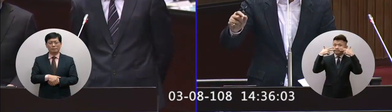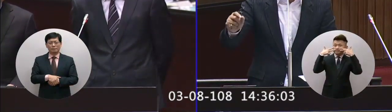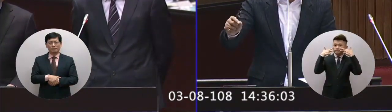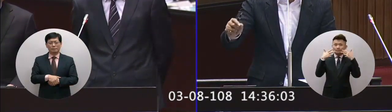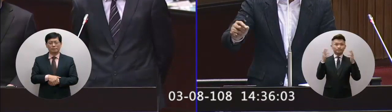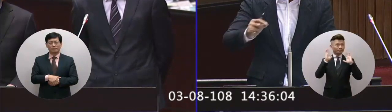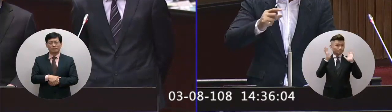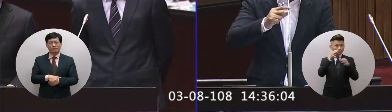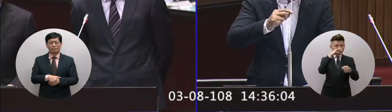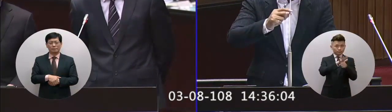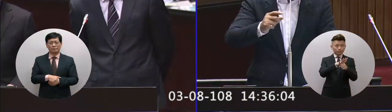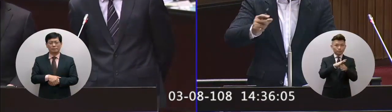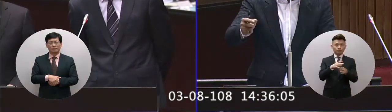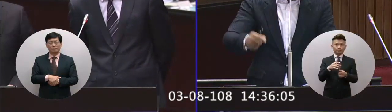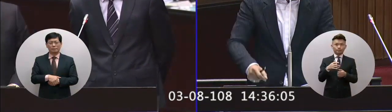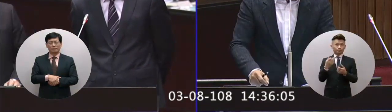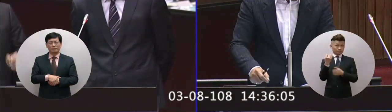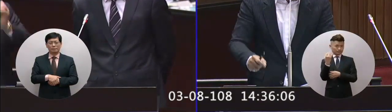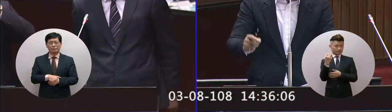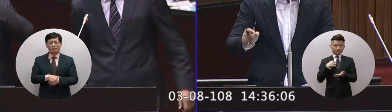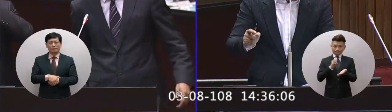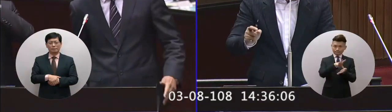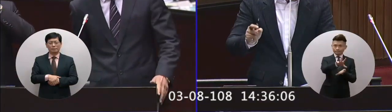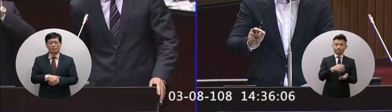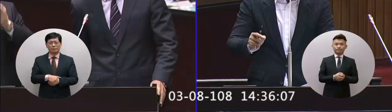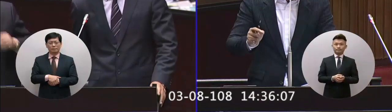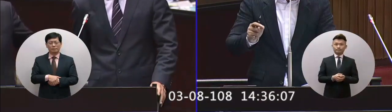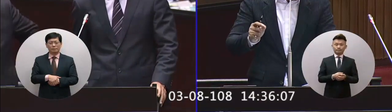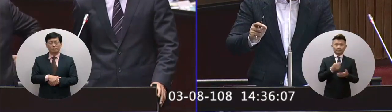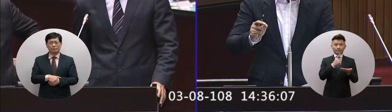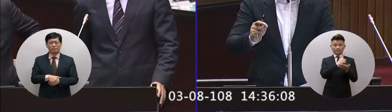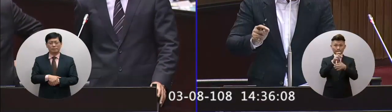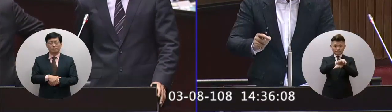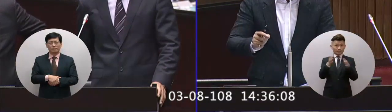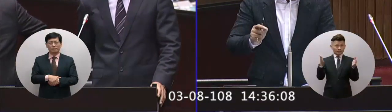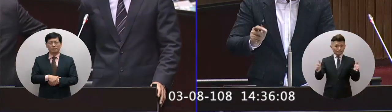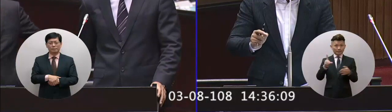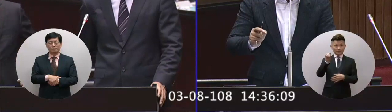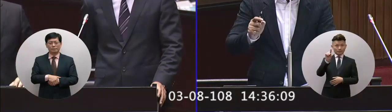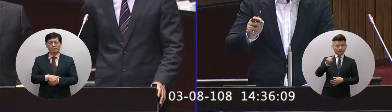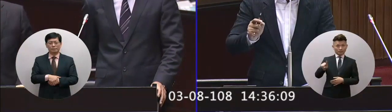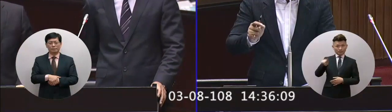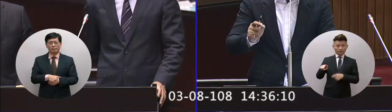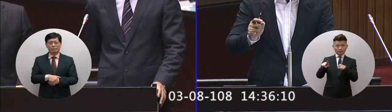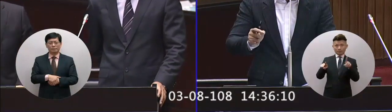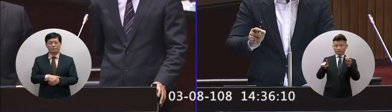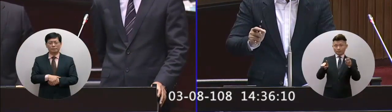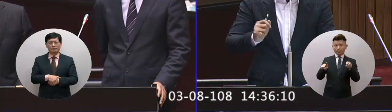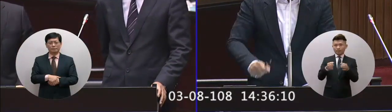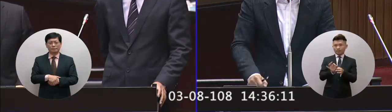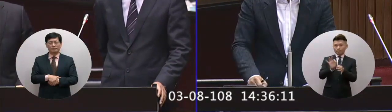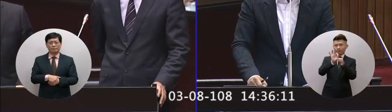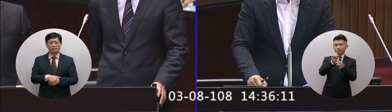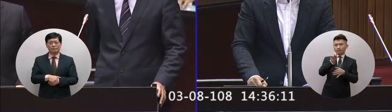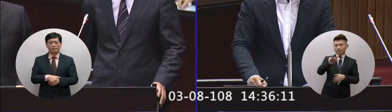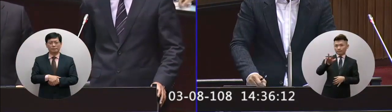補助就學金的補助我跟議長跟主委說一下他對每一學期萬億到三萬條款到一萬八